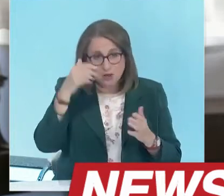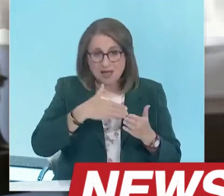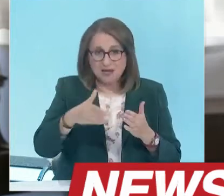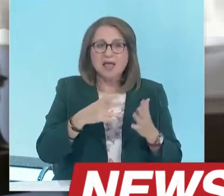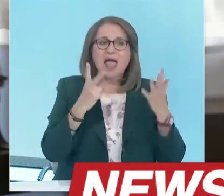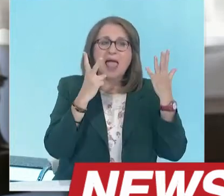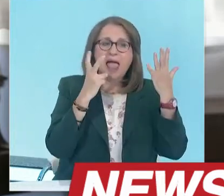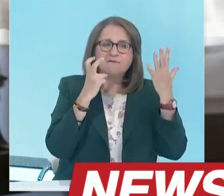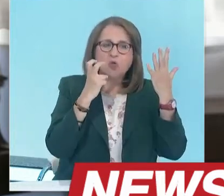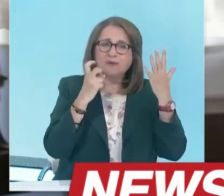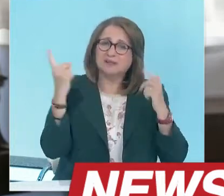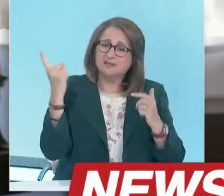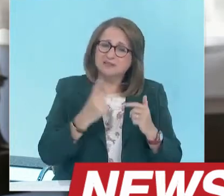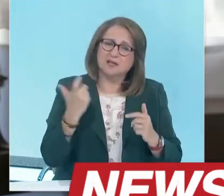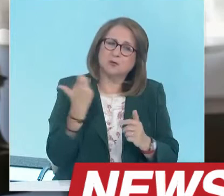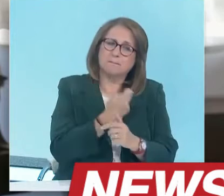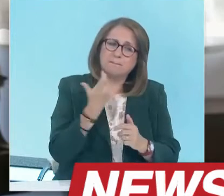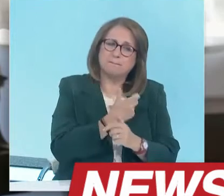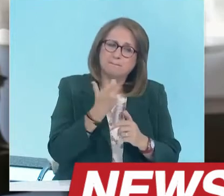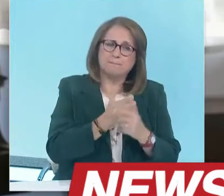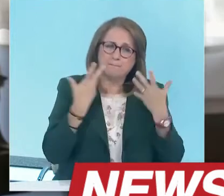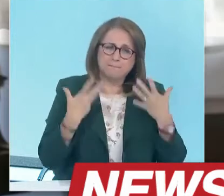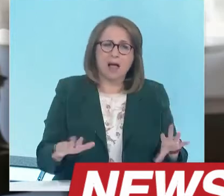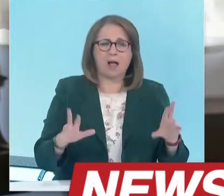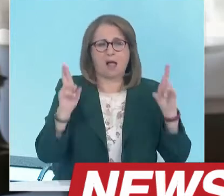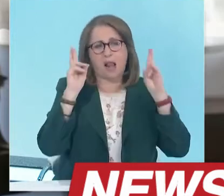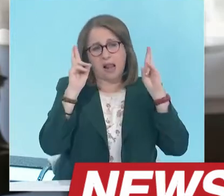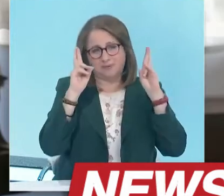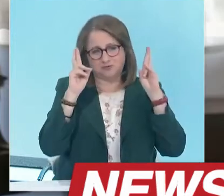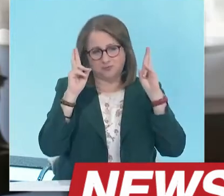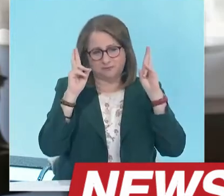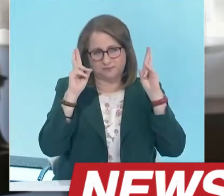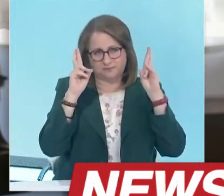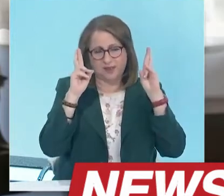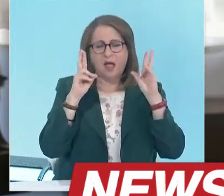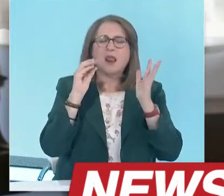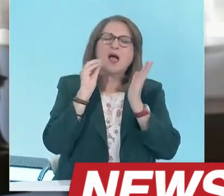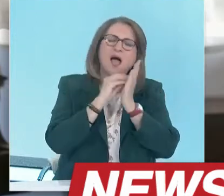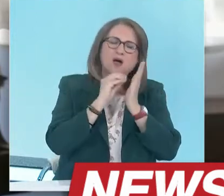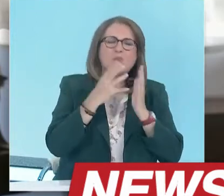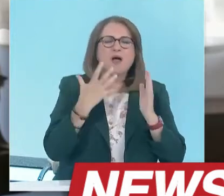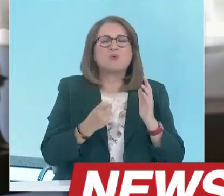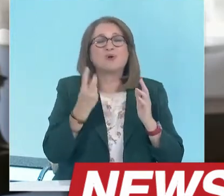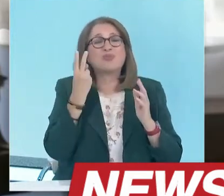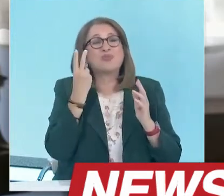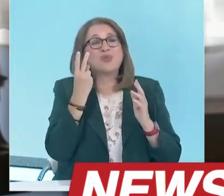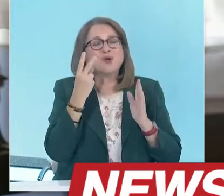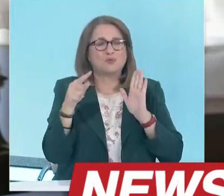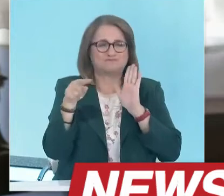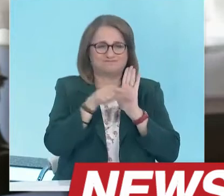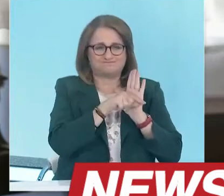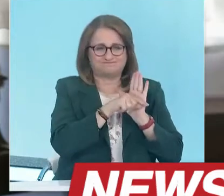σαν σκιά που εμποδίζει την έξοδο από την πανδημία και σαν απειλή. Δύο σκιές, ωστόσο, εμποδίζουν τη γρήγορη και